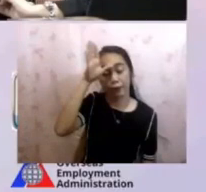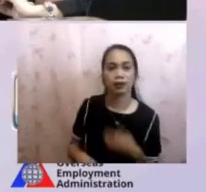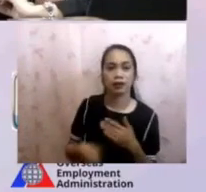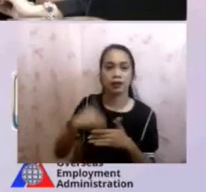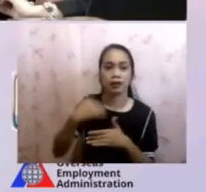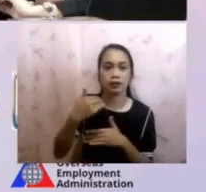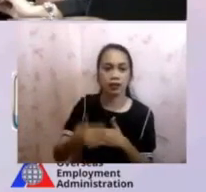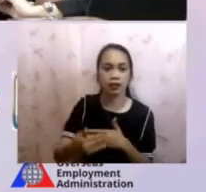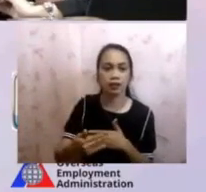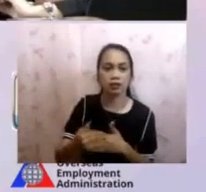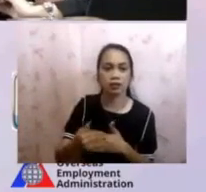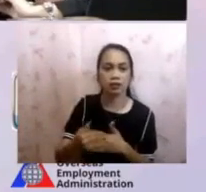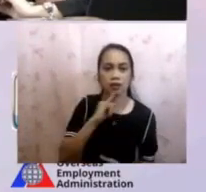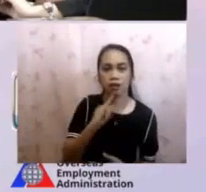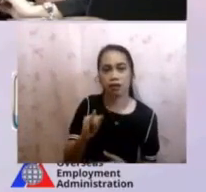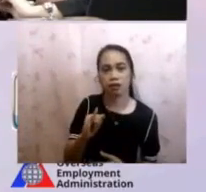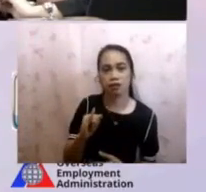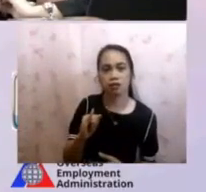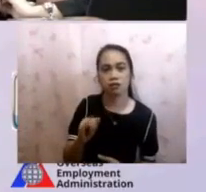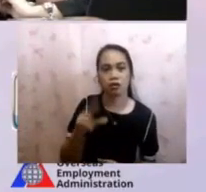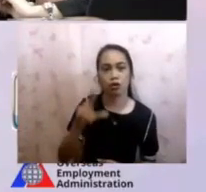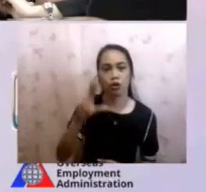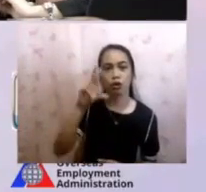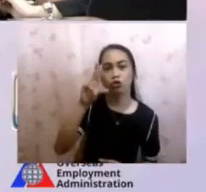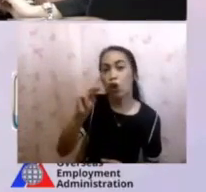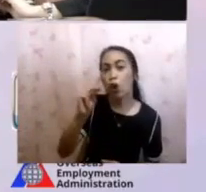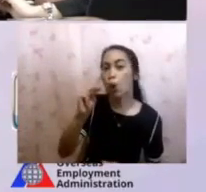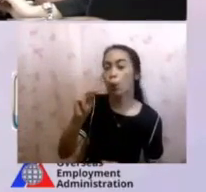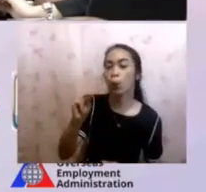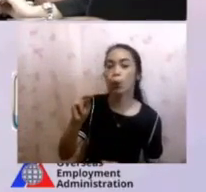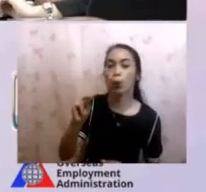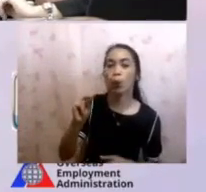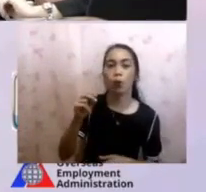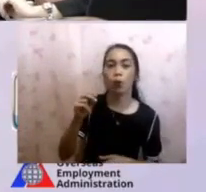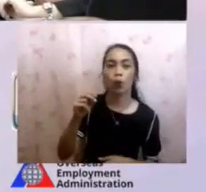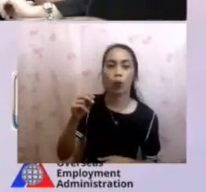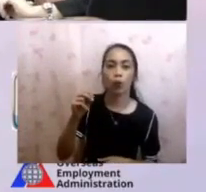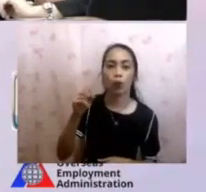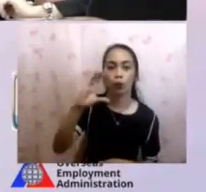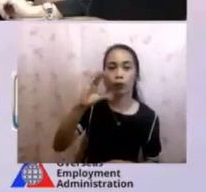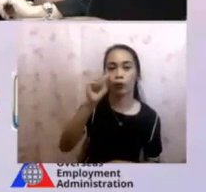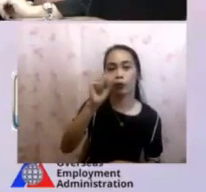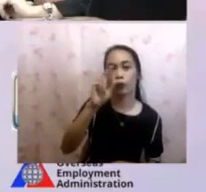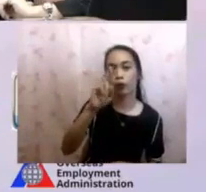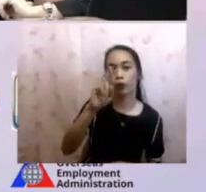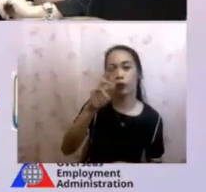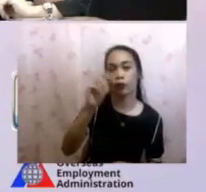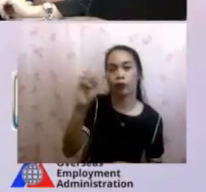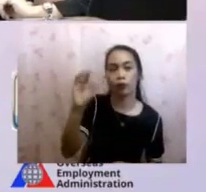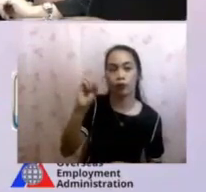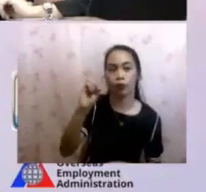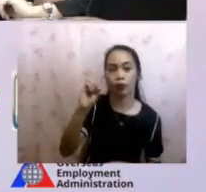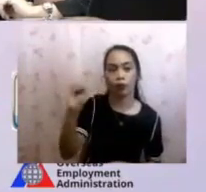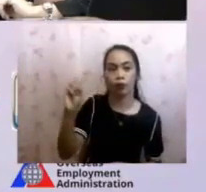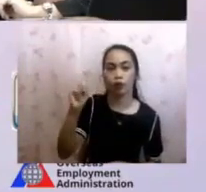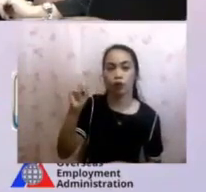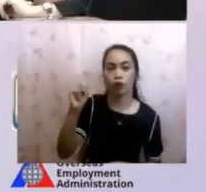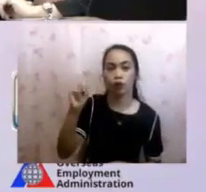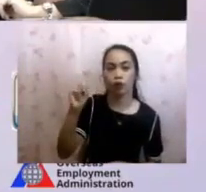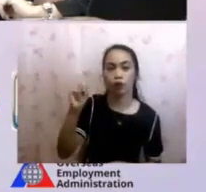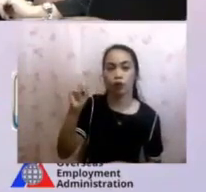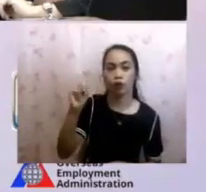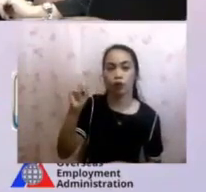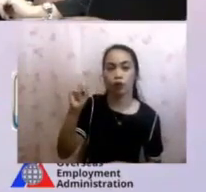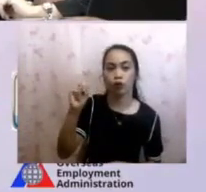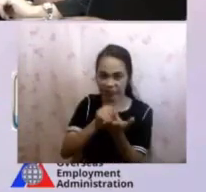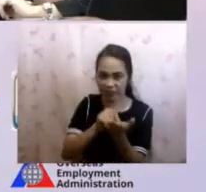gipang lawa-lawa na, ipolished po din tao na ninyo. And of course, please not rubber shoes. Narabay uban nga mo suot o rubber